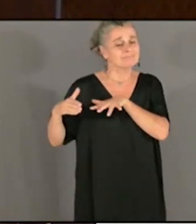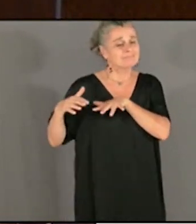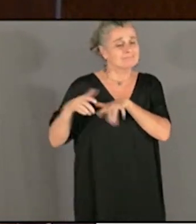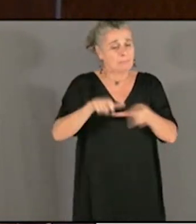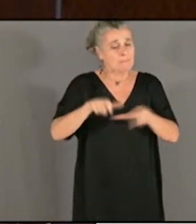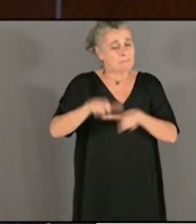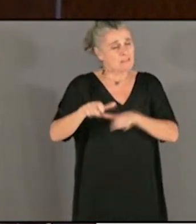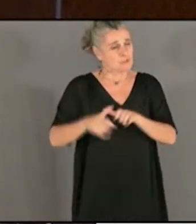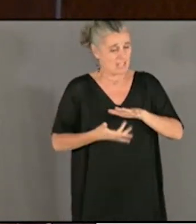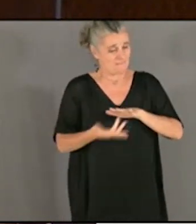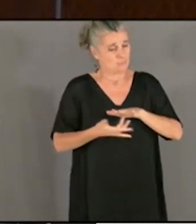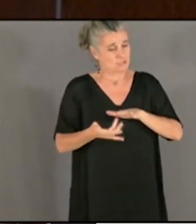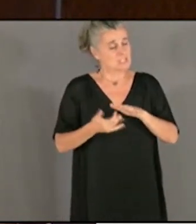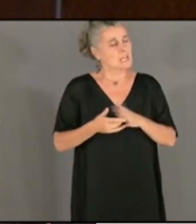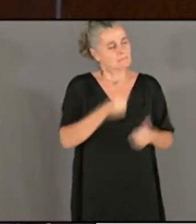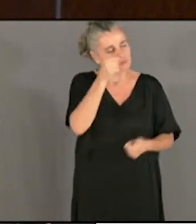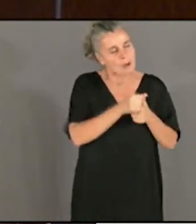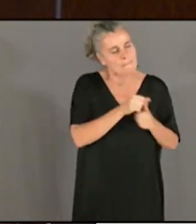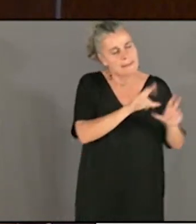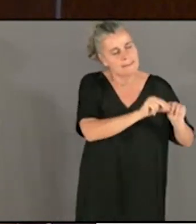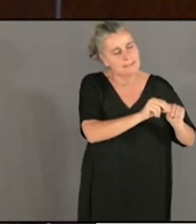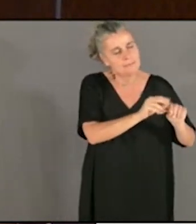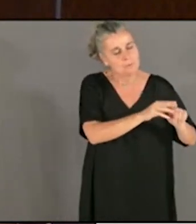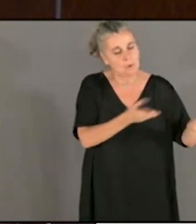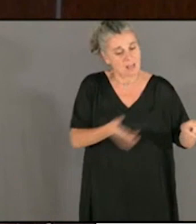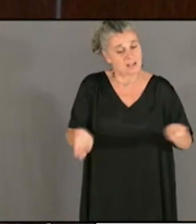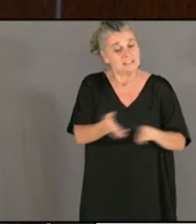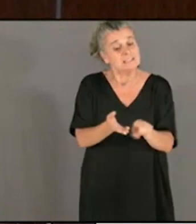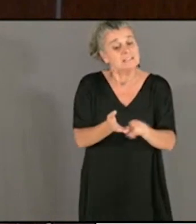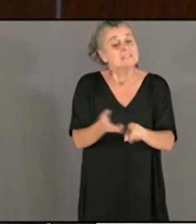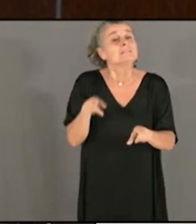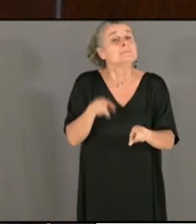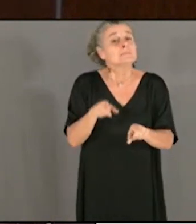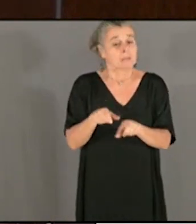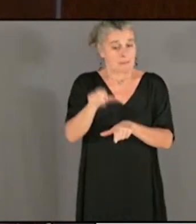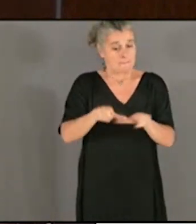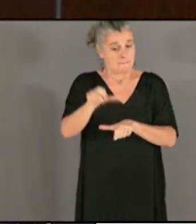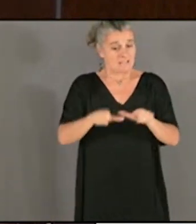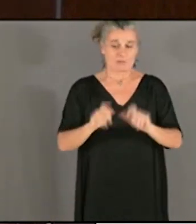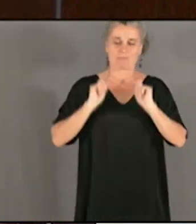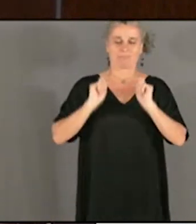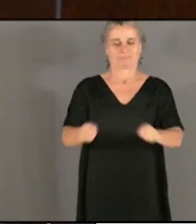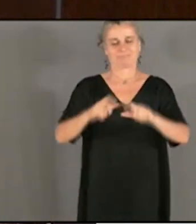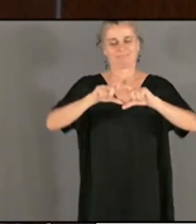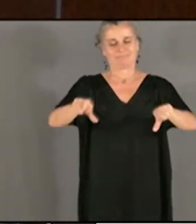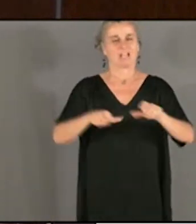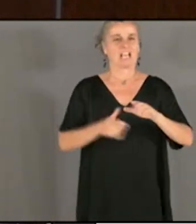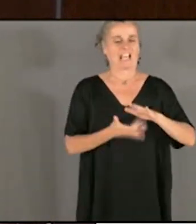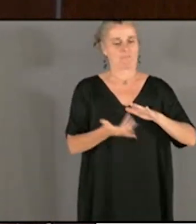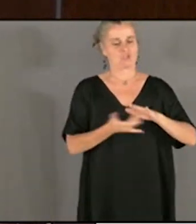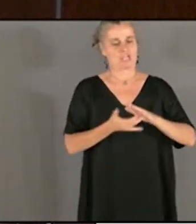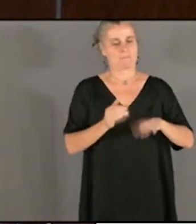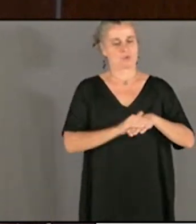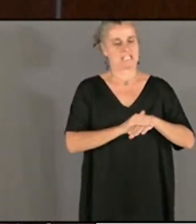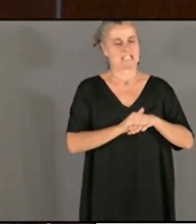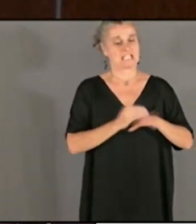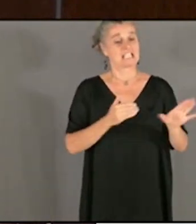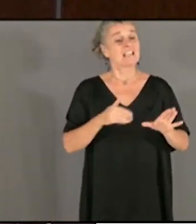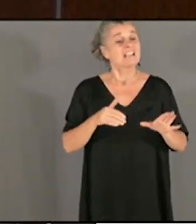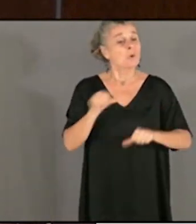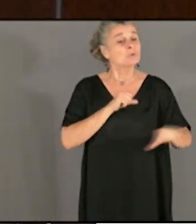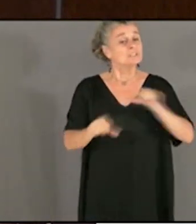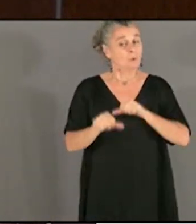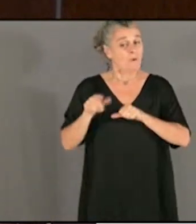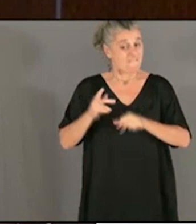réfugié ou l'asile politique lorsque sa vie est en danger. Lorsque sa vie est en danger. Or, le premier pays d'où